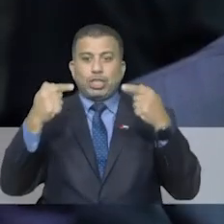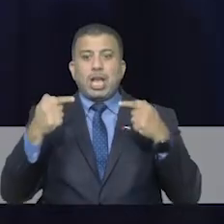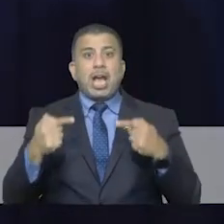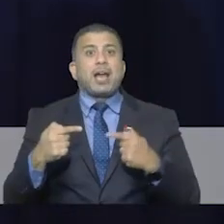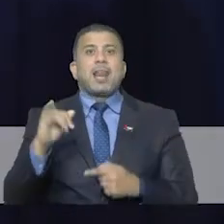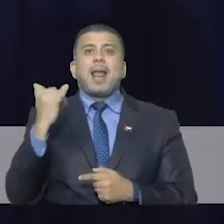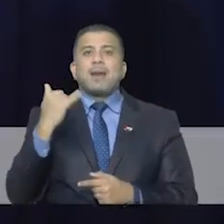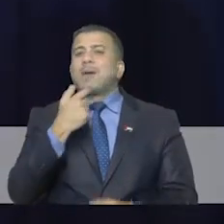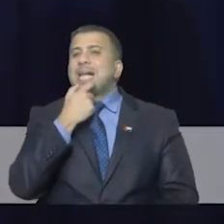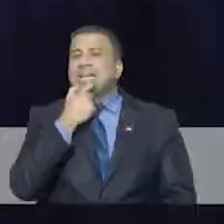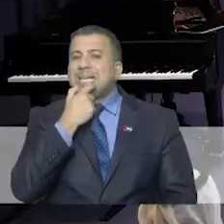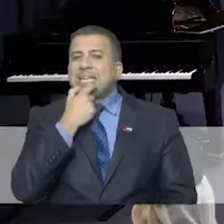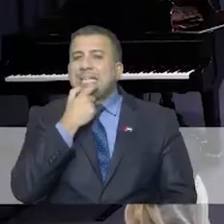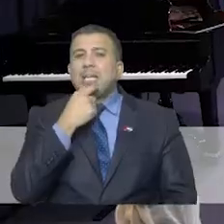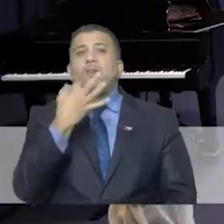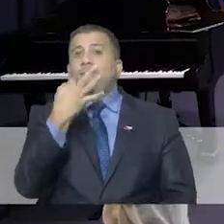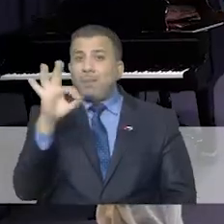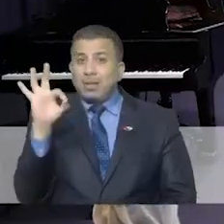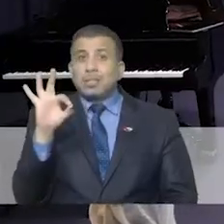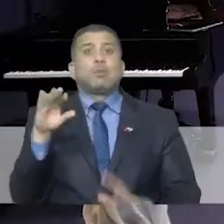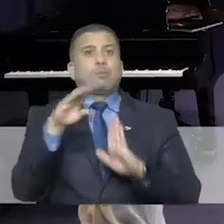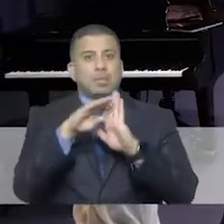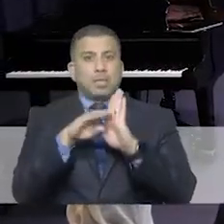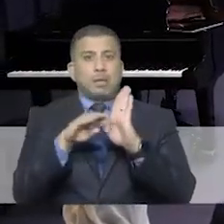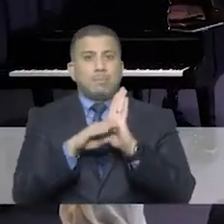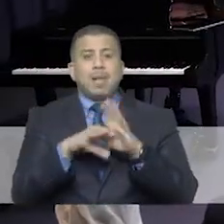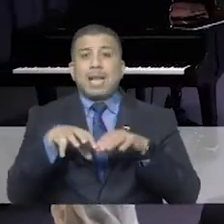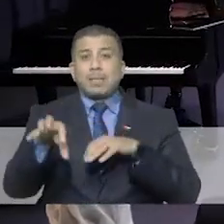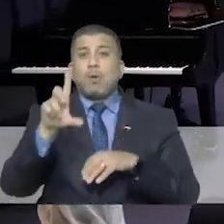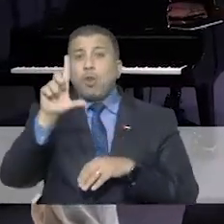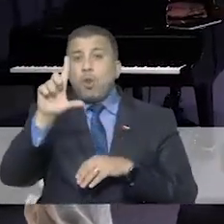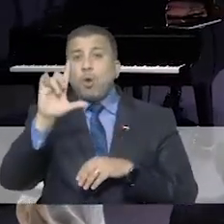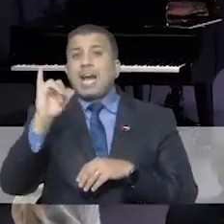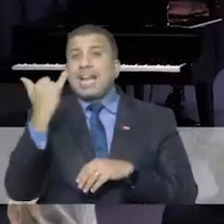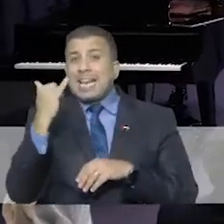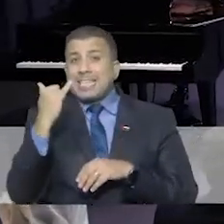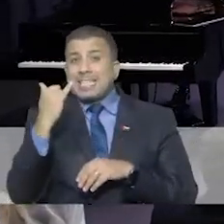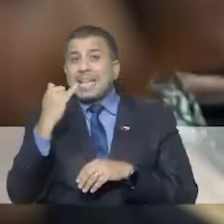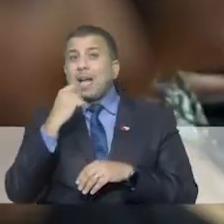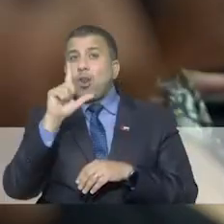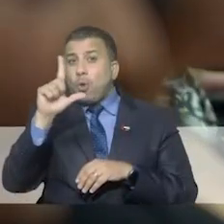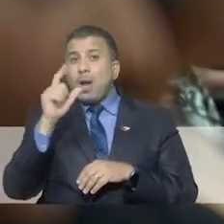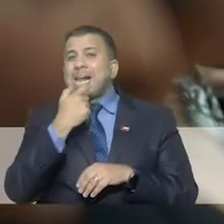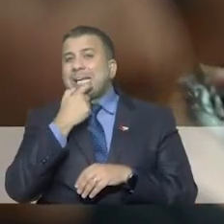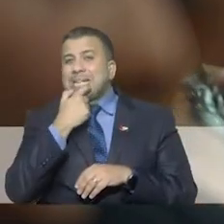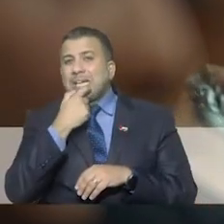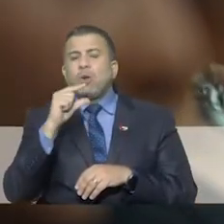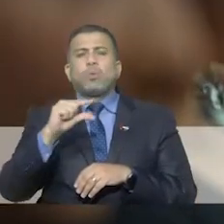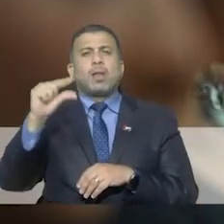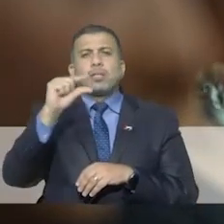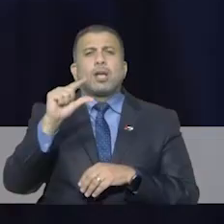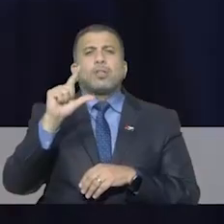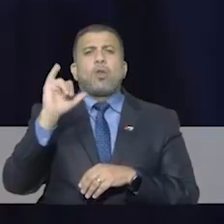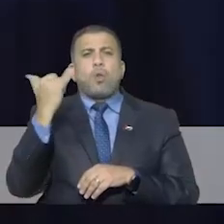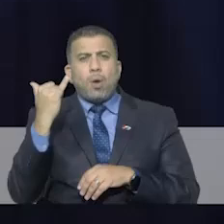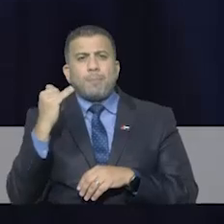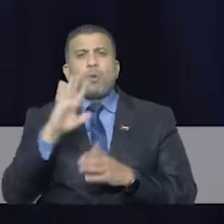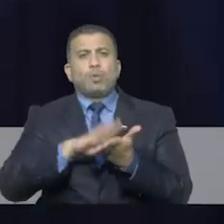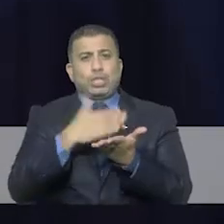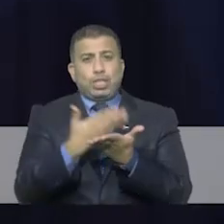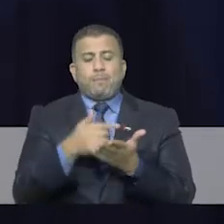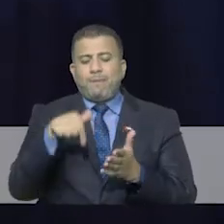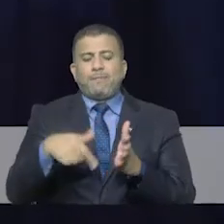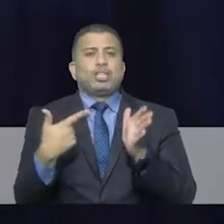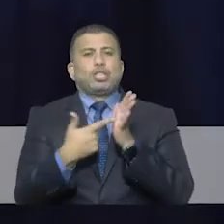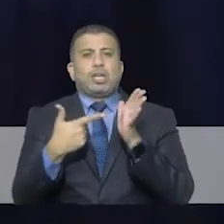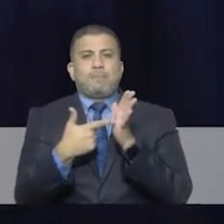العربي والإنجليزي والفرنسي، وسوف تنضم إلى قسمي اللغة الإنجليزية ودراسات اللغة العربية والترجمة في